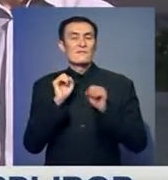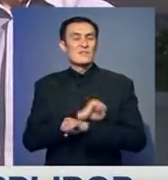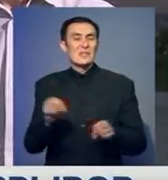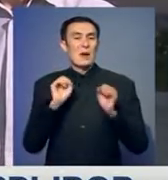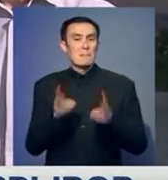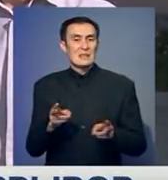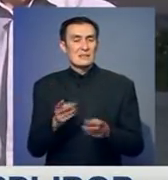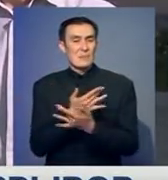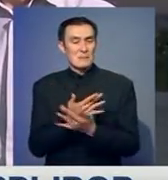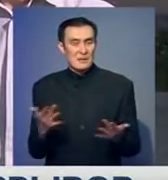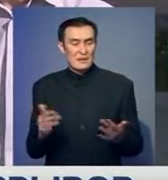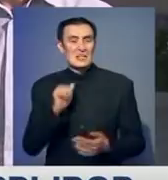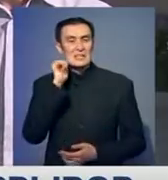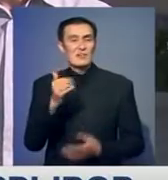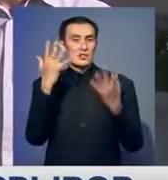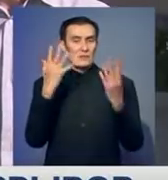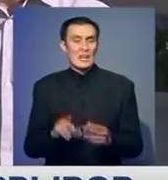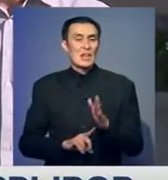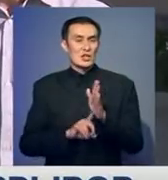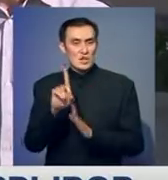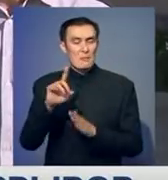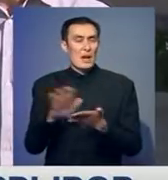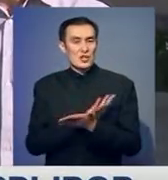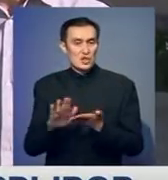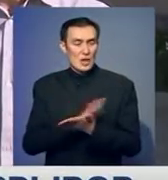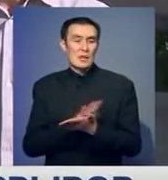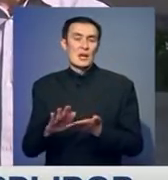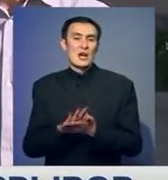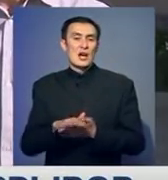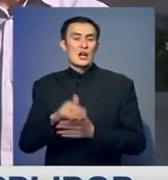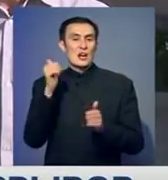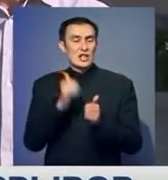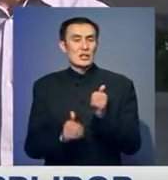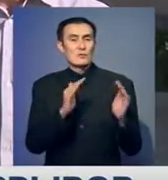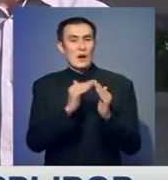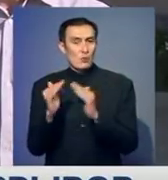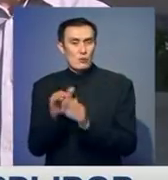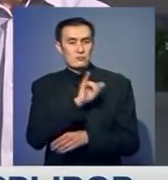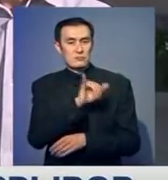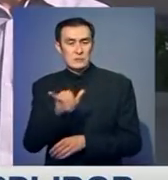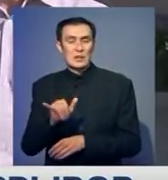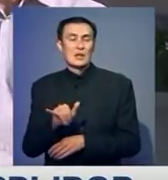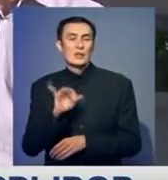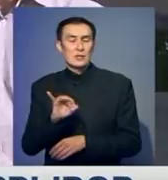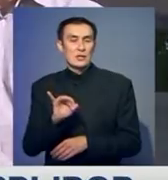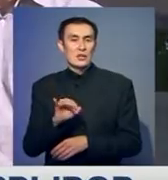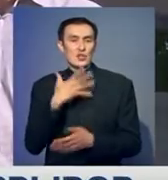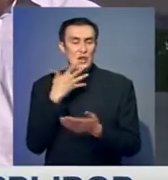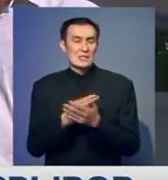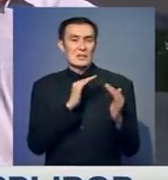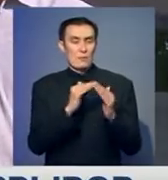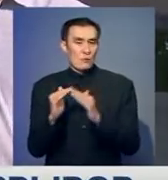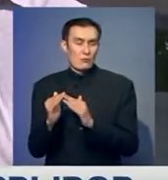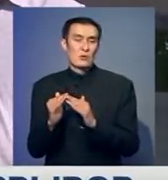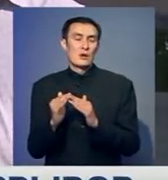предметов. С завтрашнего дня приступаем к очистке дворов, приусадебных участков, ну и частных домов